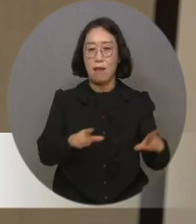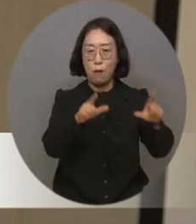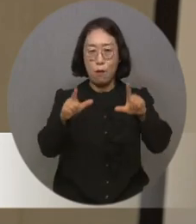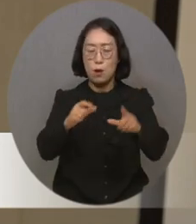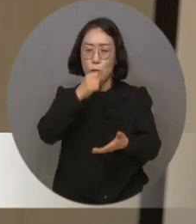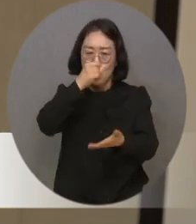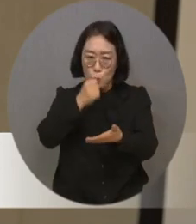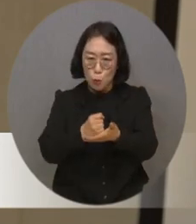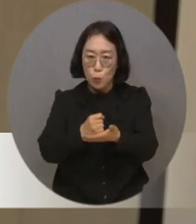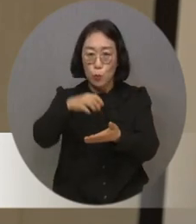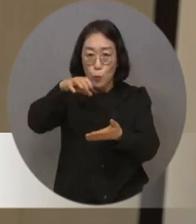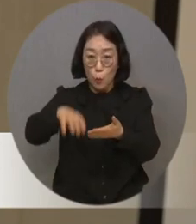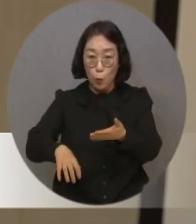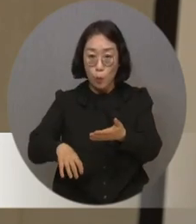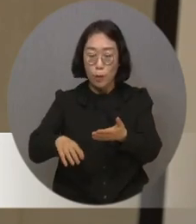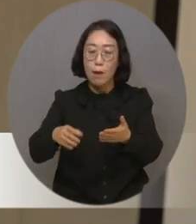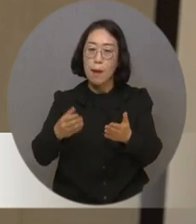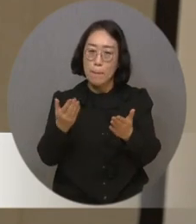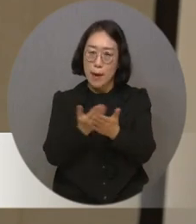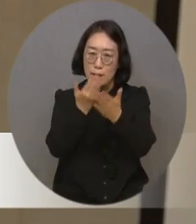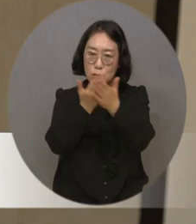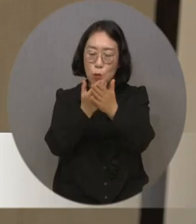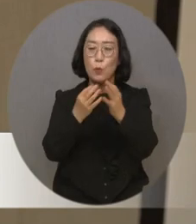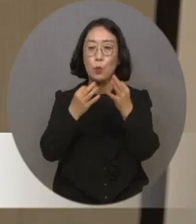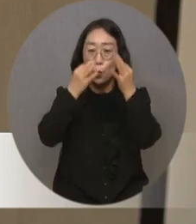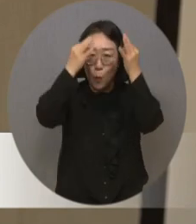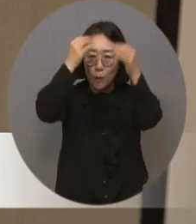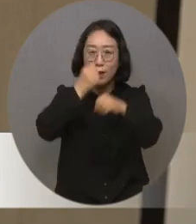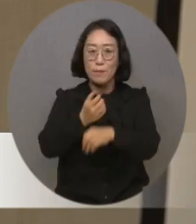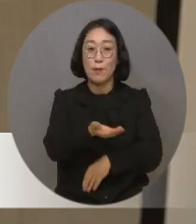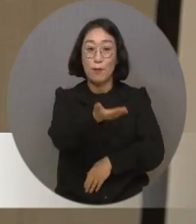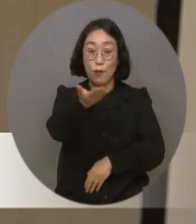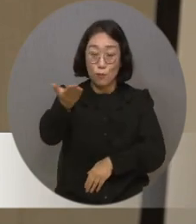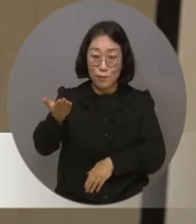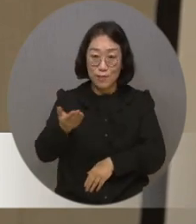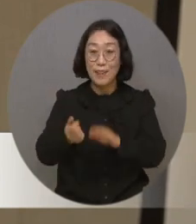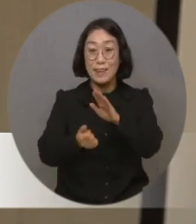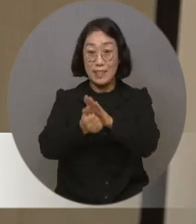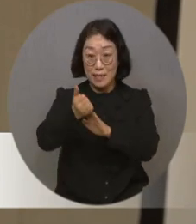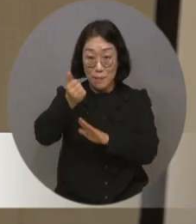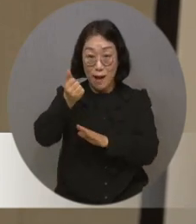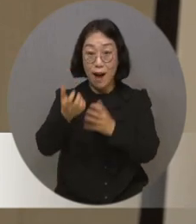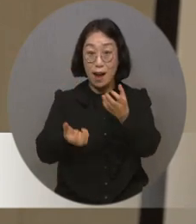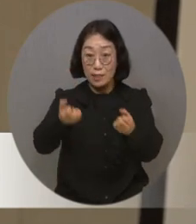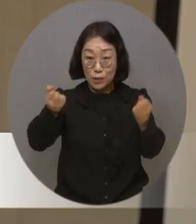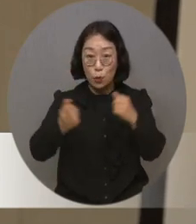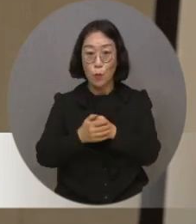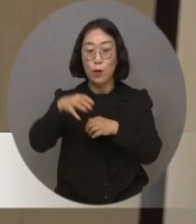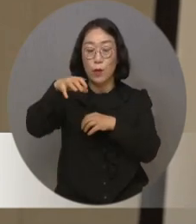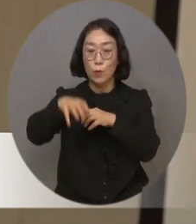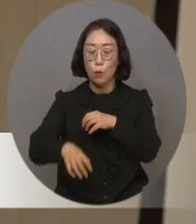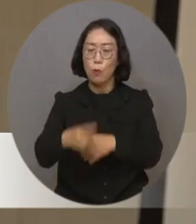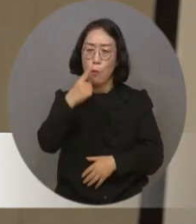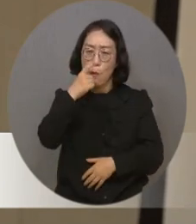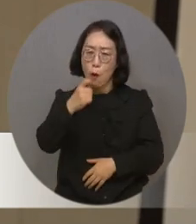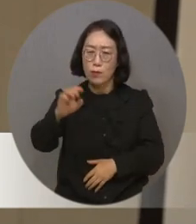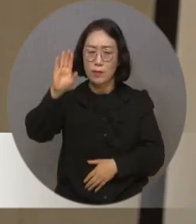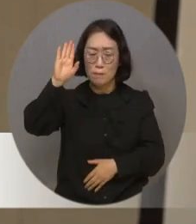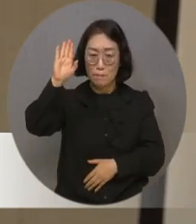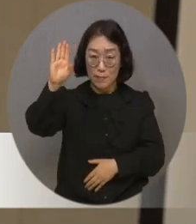만들어 가도록 노력을 하도록 하겠습니다. 하여튼 여러분들도 희망을 가지시고 양주의 멋진